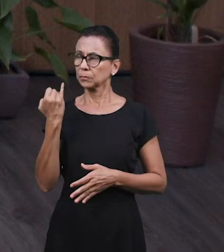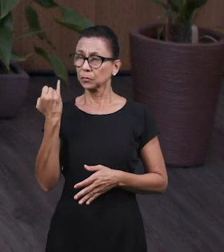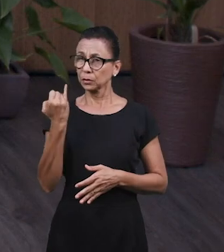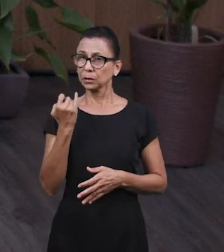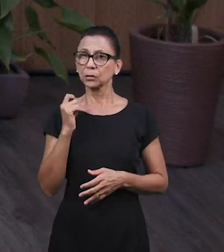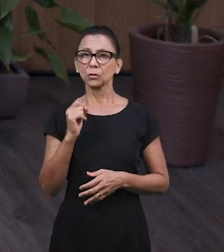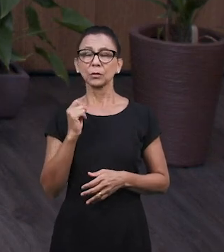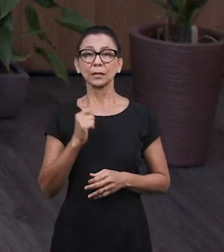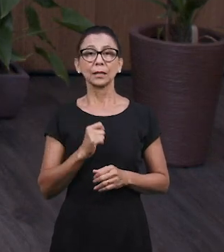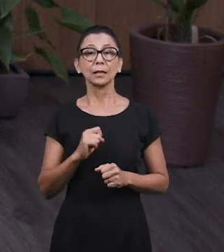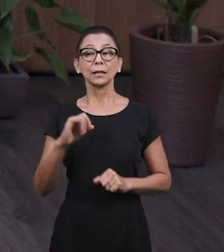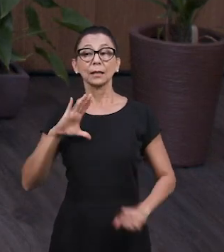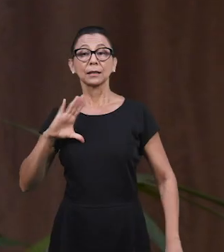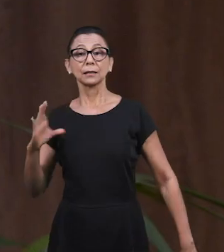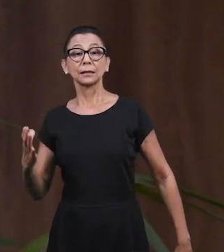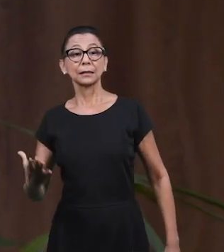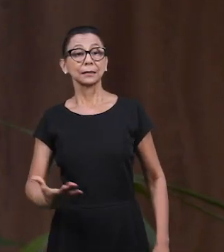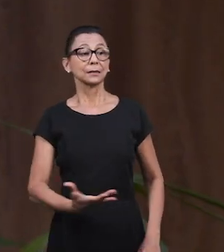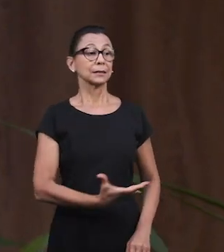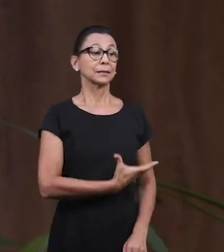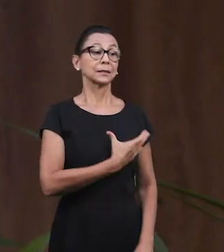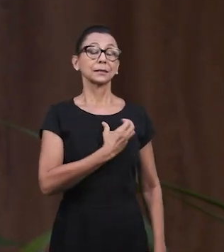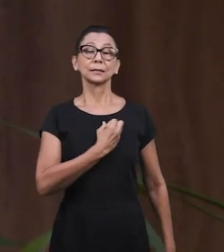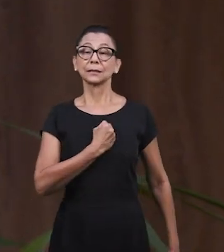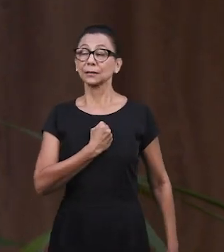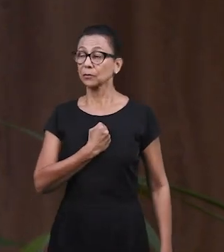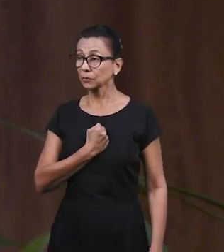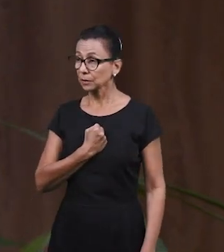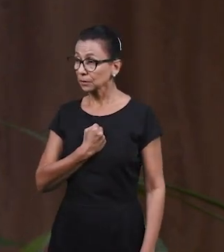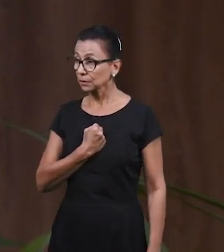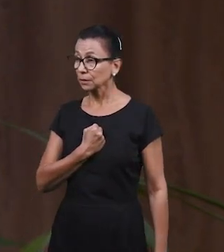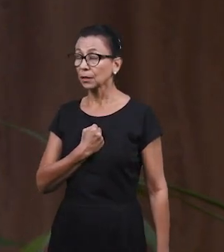très important de souligner. Le salut